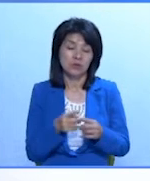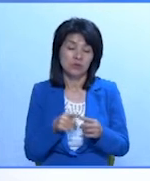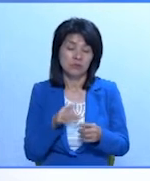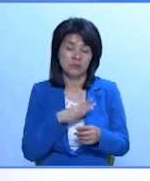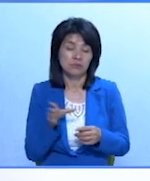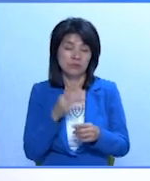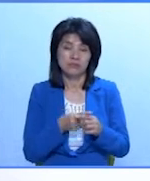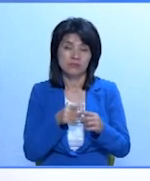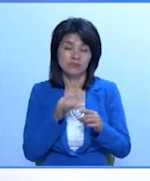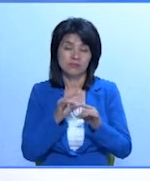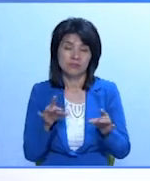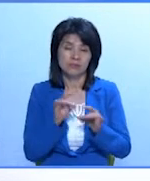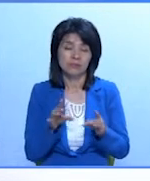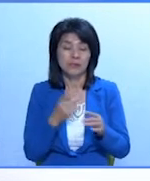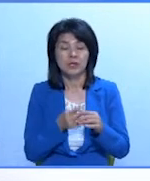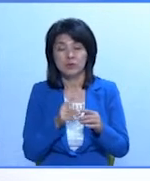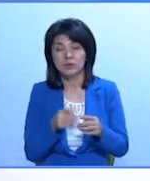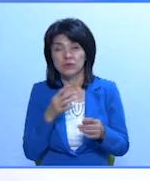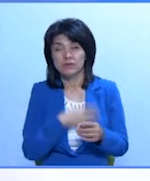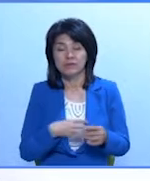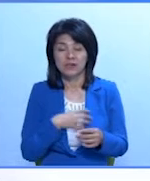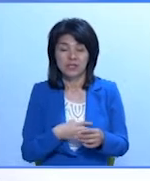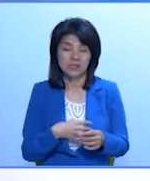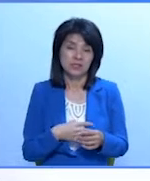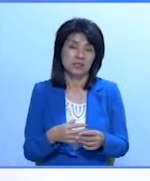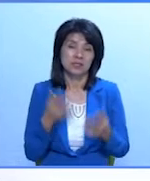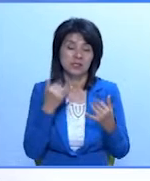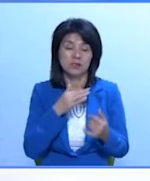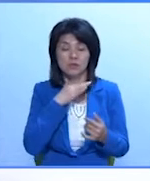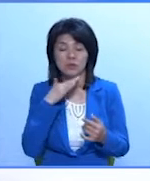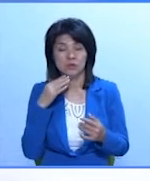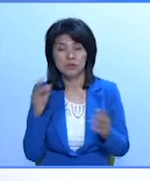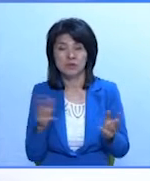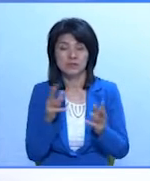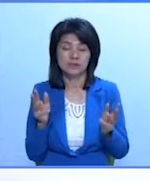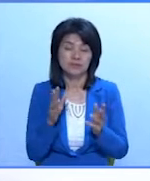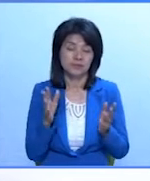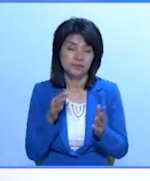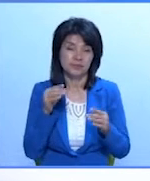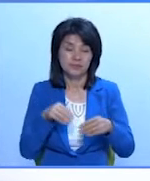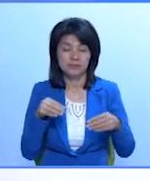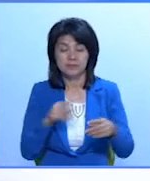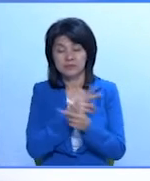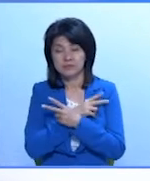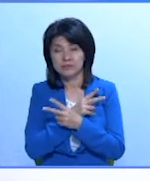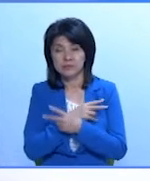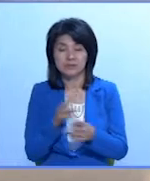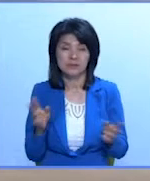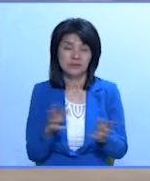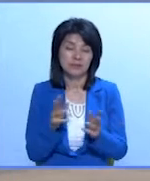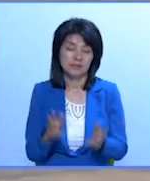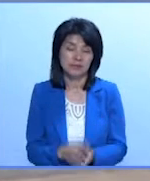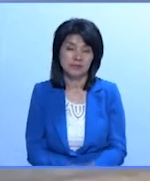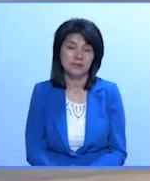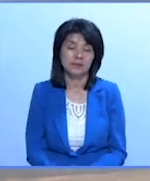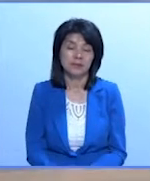на дачах. Спикер подчеркнул важность соблюдения мер предосторожности на воде и с огнем. Эти